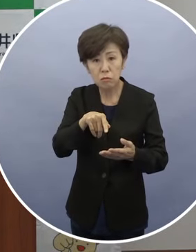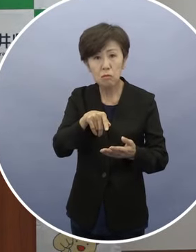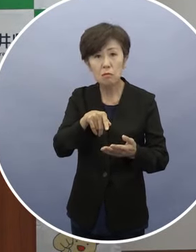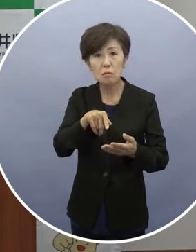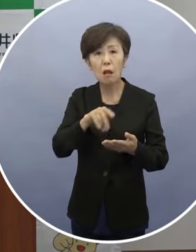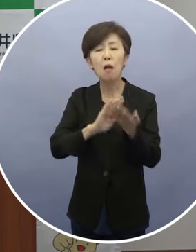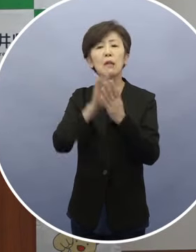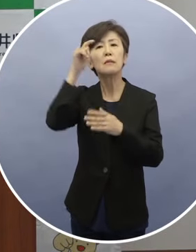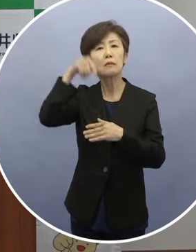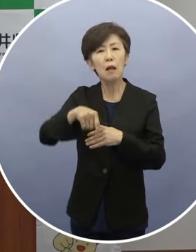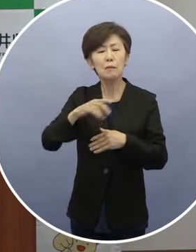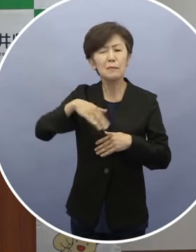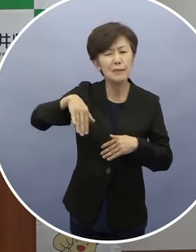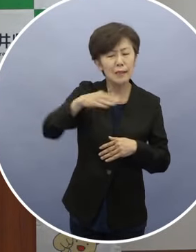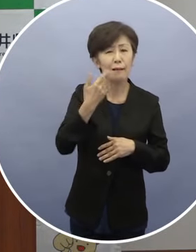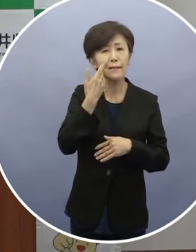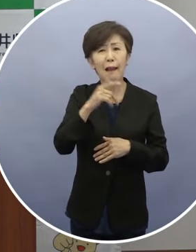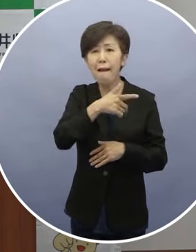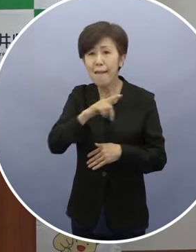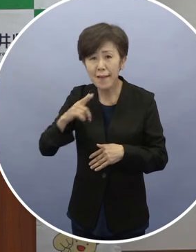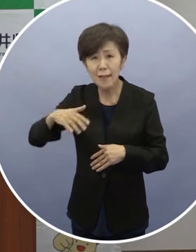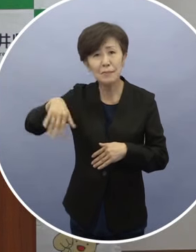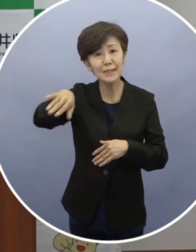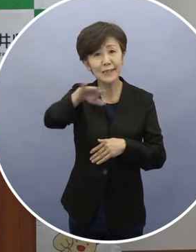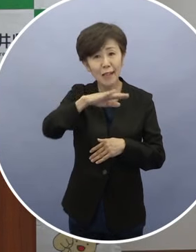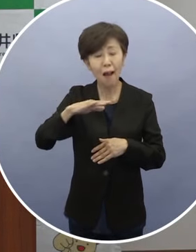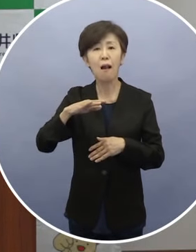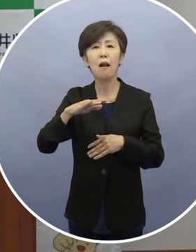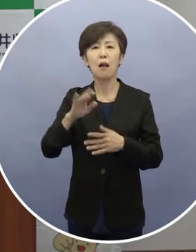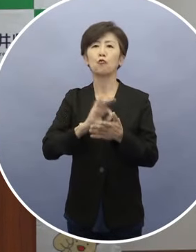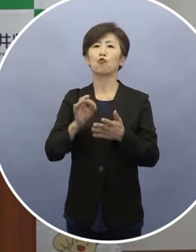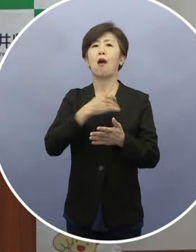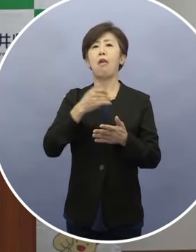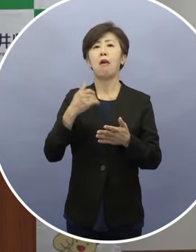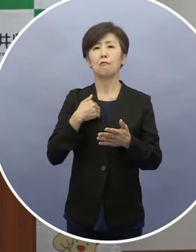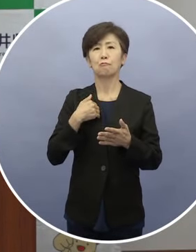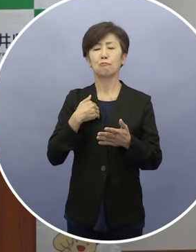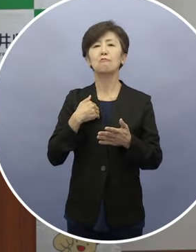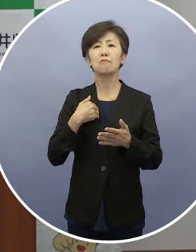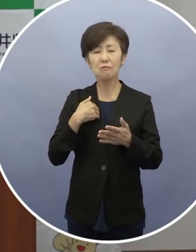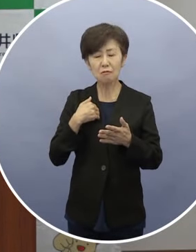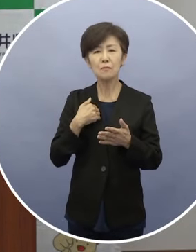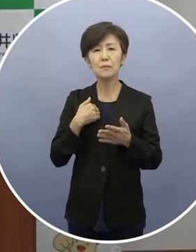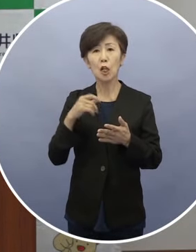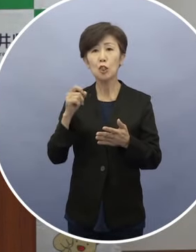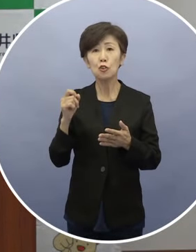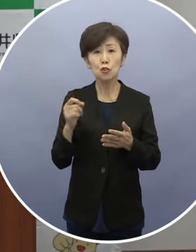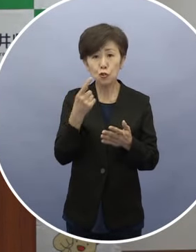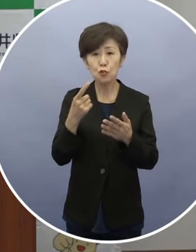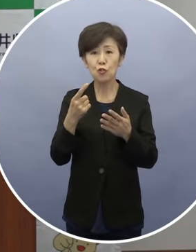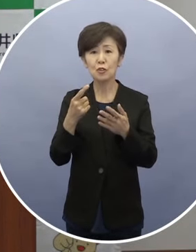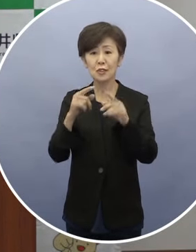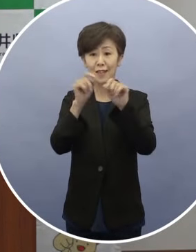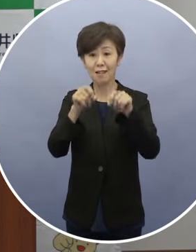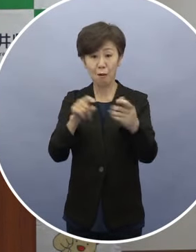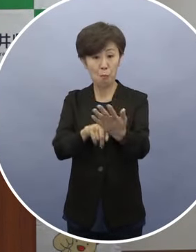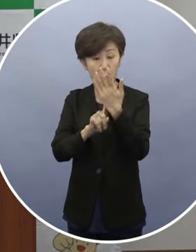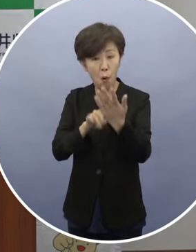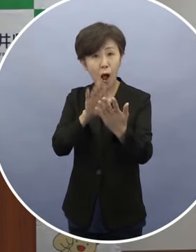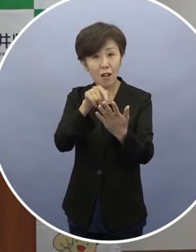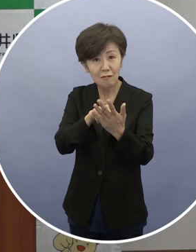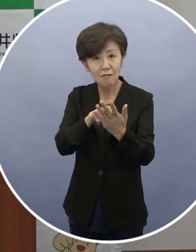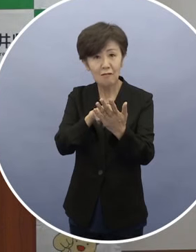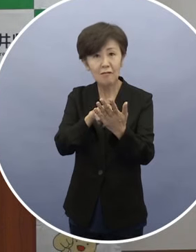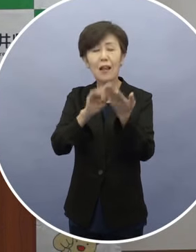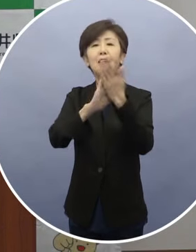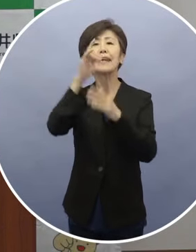みんなが参加ができる。すぐに結果がわかる。それから可愛らしいですね、福井県内のゆるキャラ、